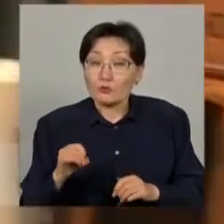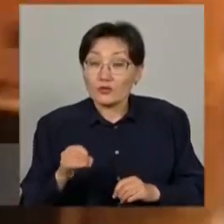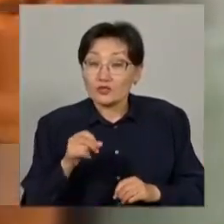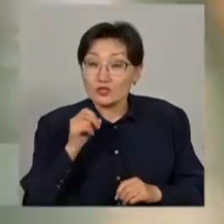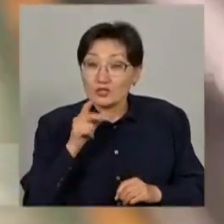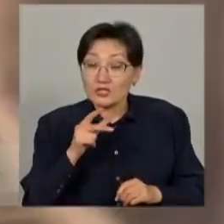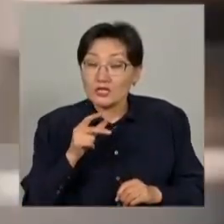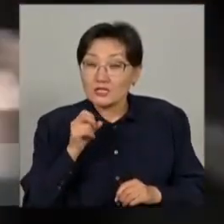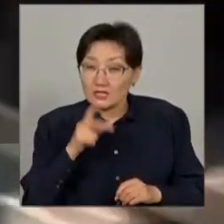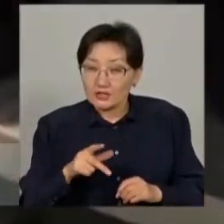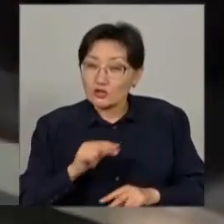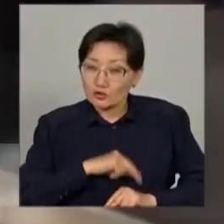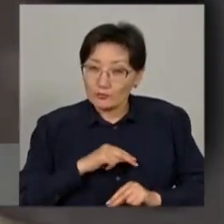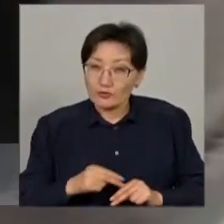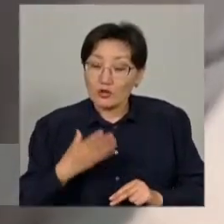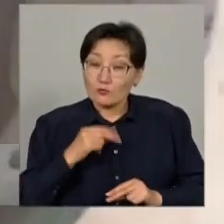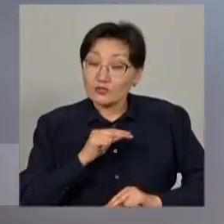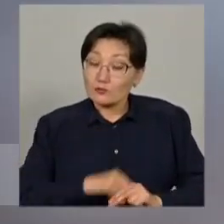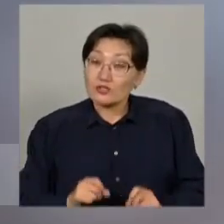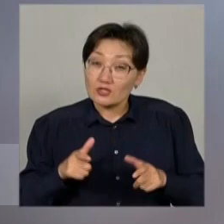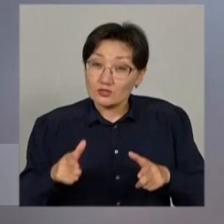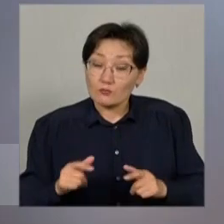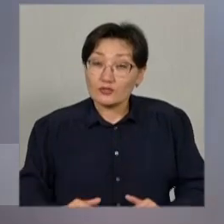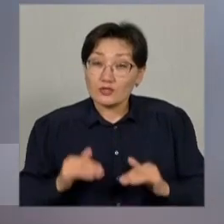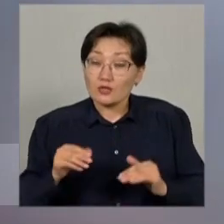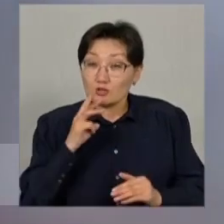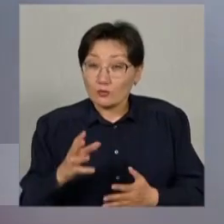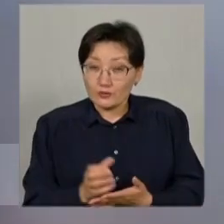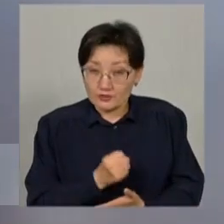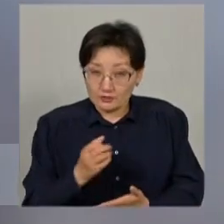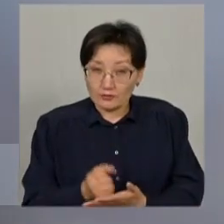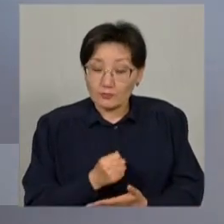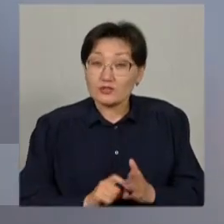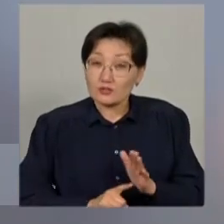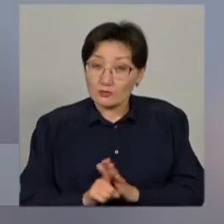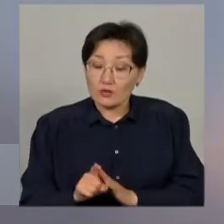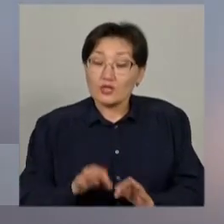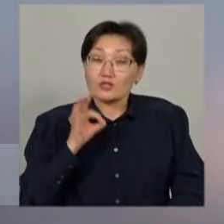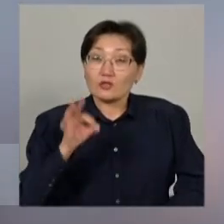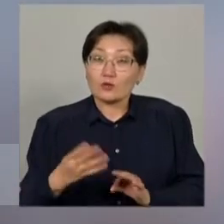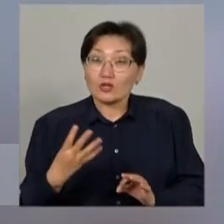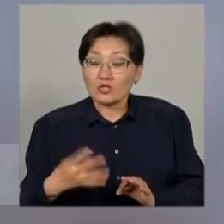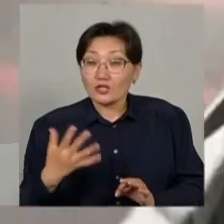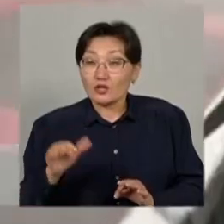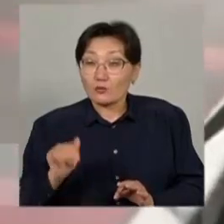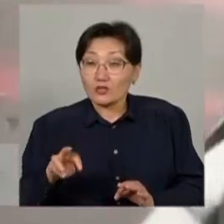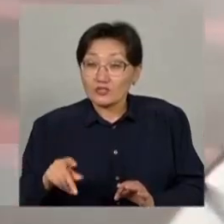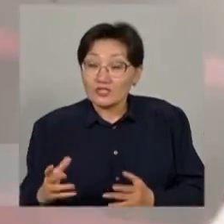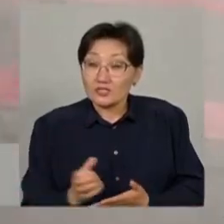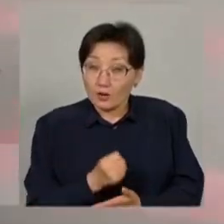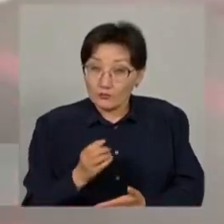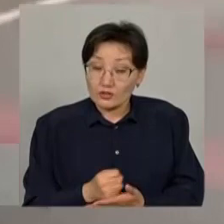Кореяда жұмыс істеп жүр. Ойындағы қызметке орналасып, жоғары табыстың көзін таба білді. Тәулігіне 40-50 мың теңге алып отырмын